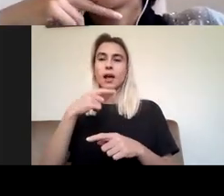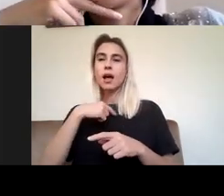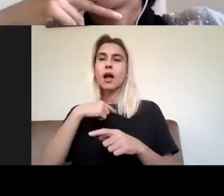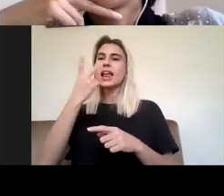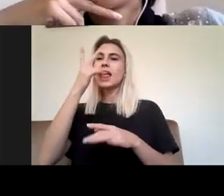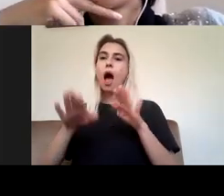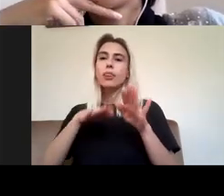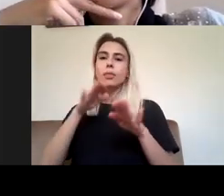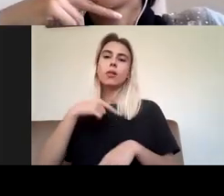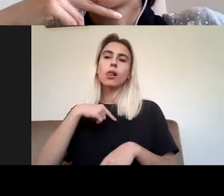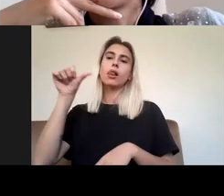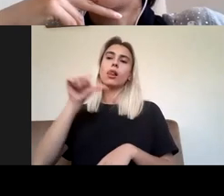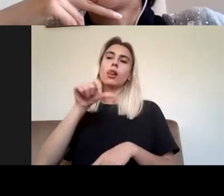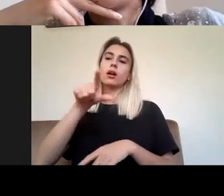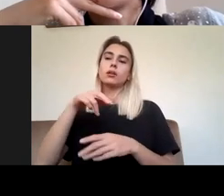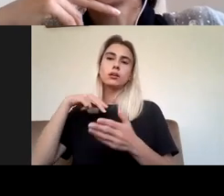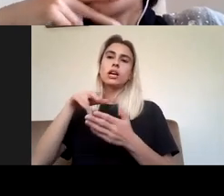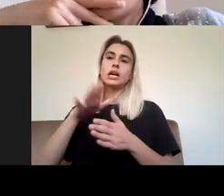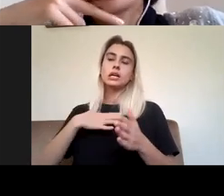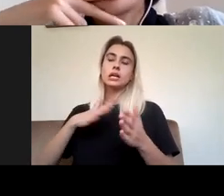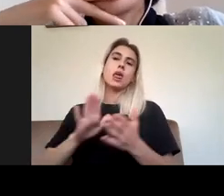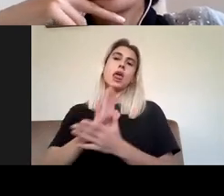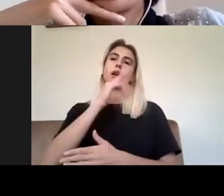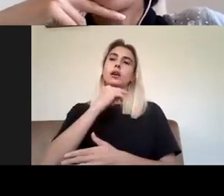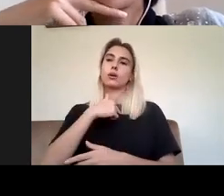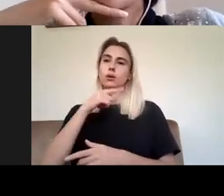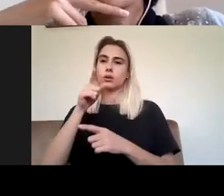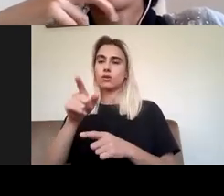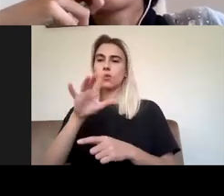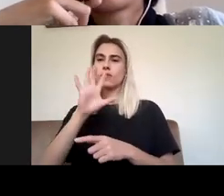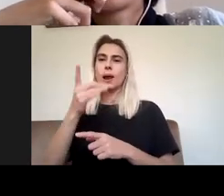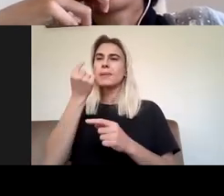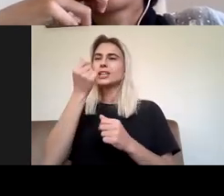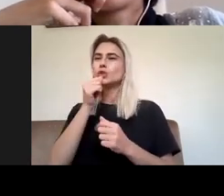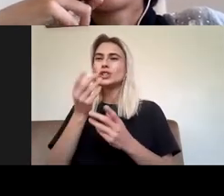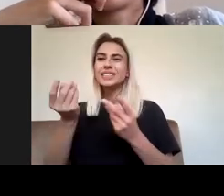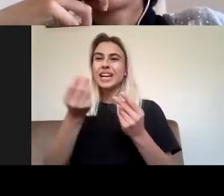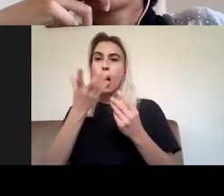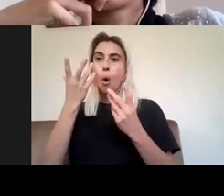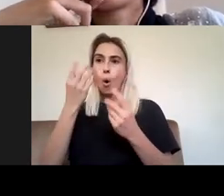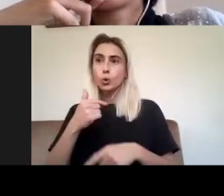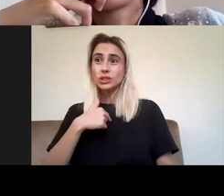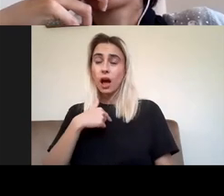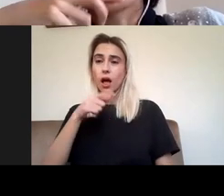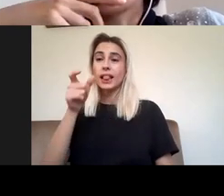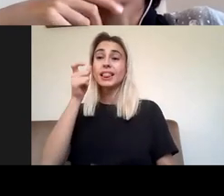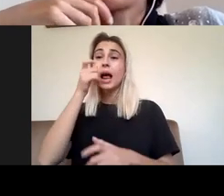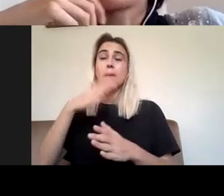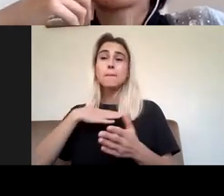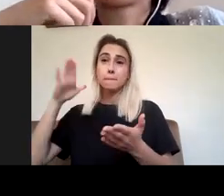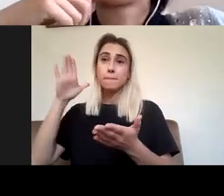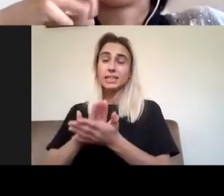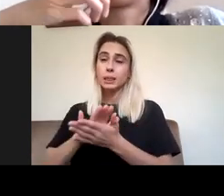atamam mesela, yani çünkü kayar. Hele bir de ufak bir ıslaklık olsun, o ıslaklığa dikkat etmeyip de bastığım aynen